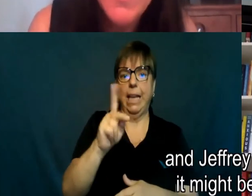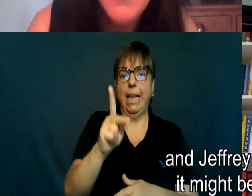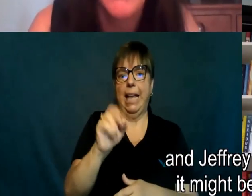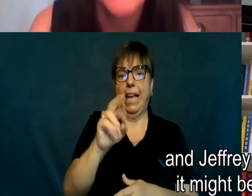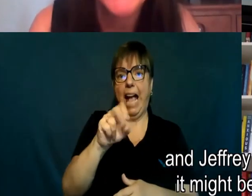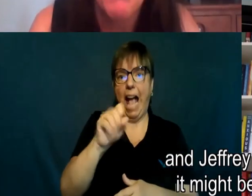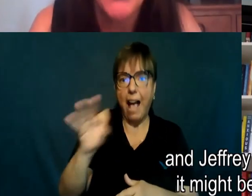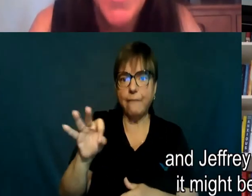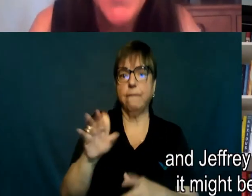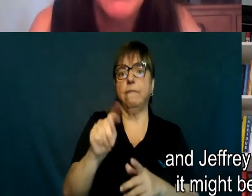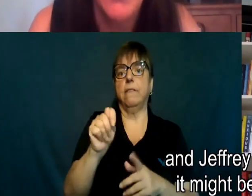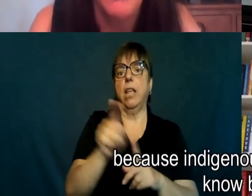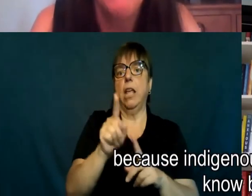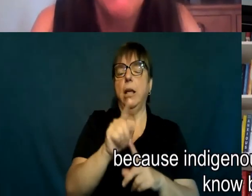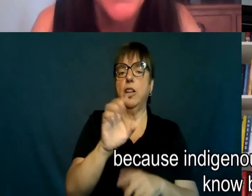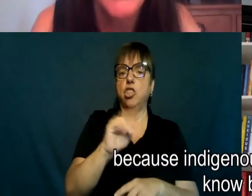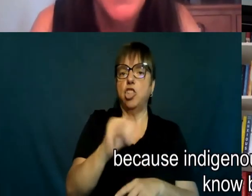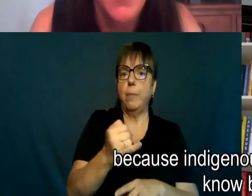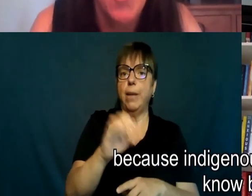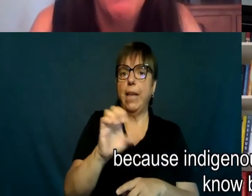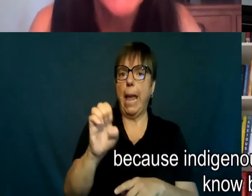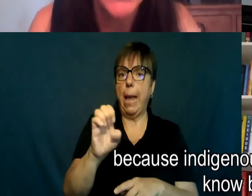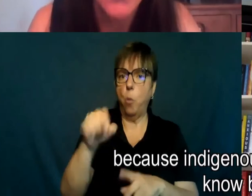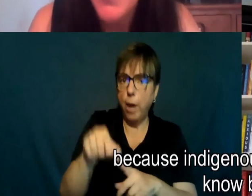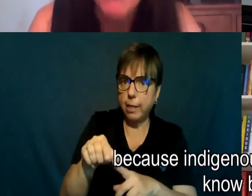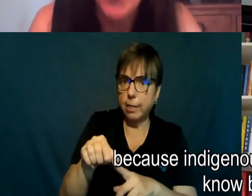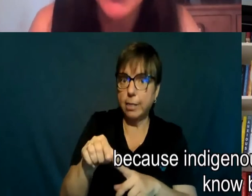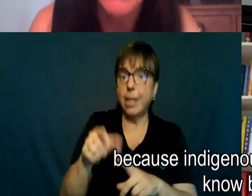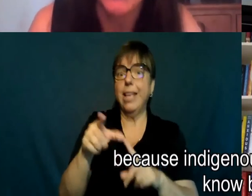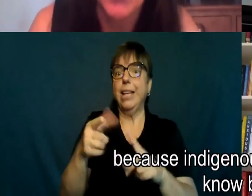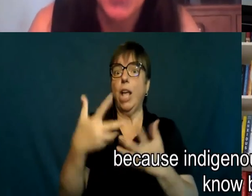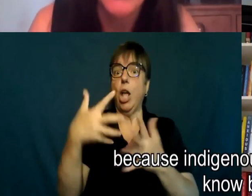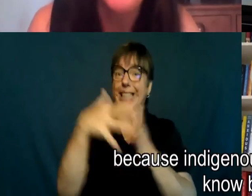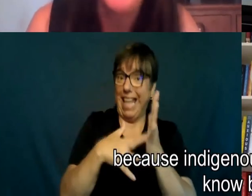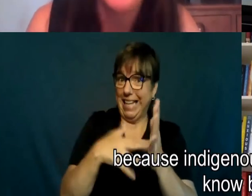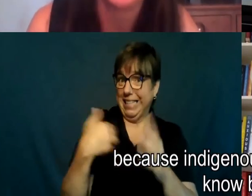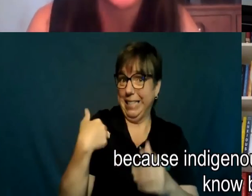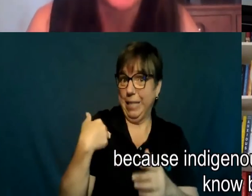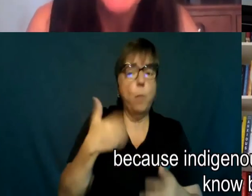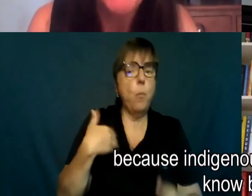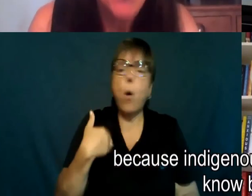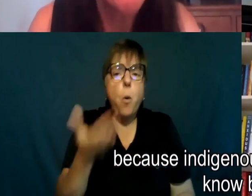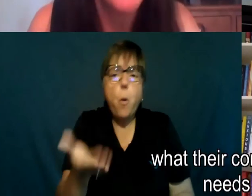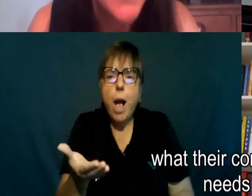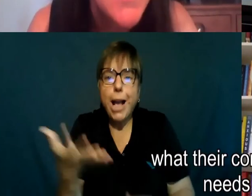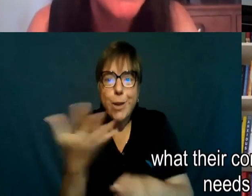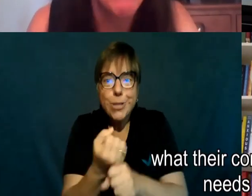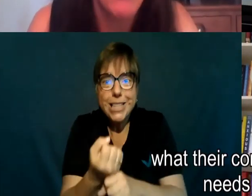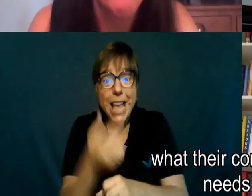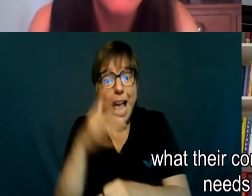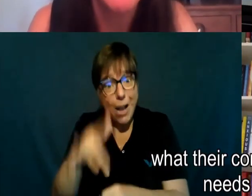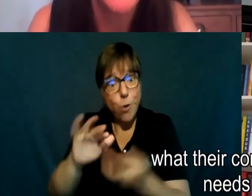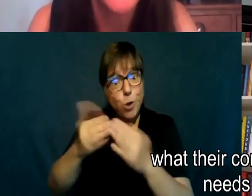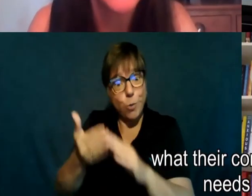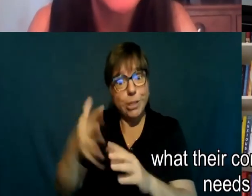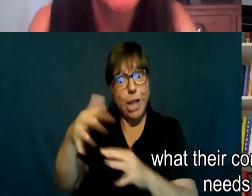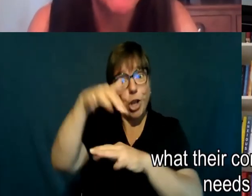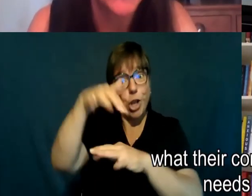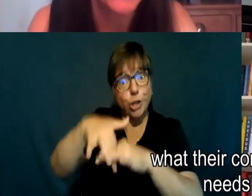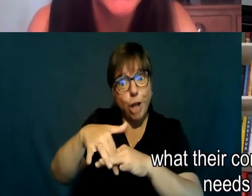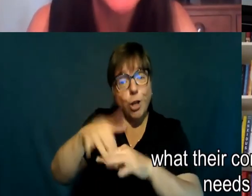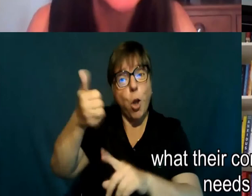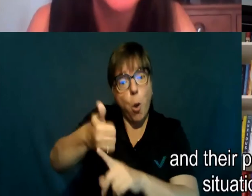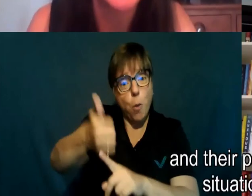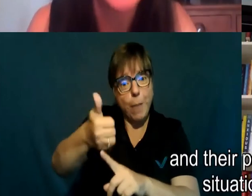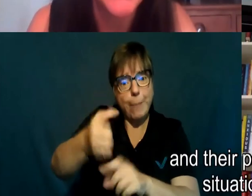Hewitt, c'est peut-être en fait parce que les communautés autochtones sont les mieux placées pour comprendre quels sont